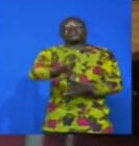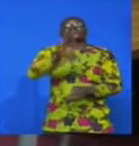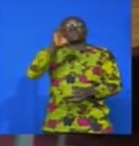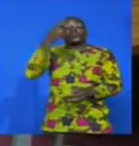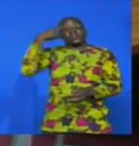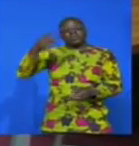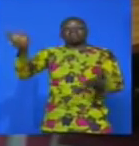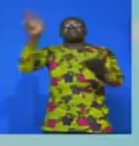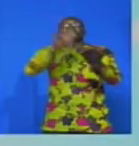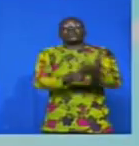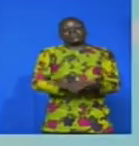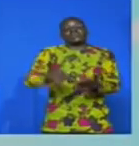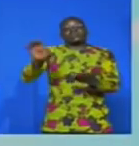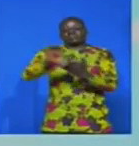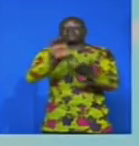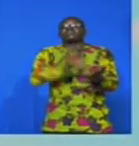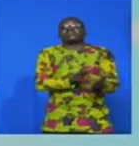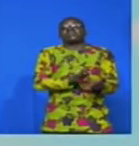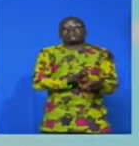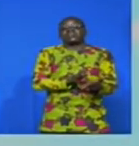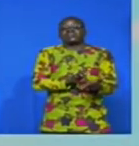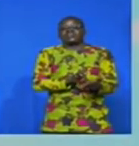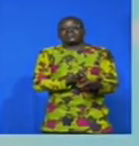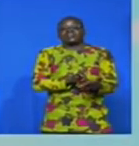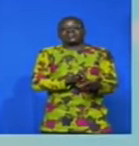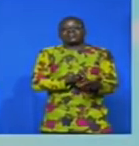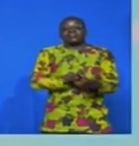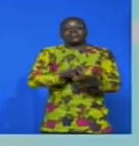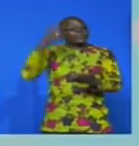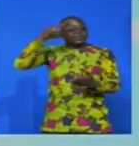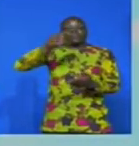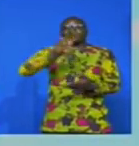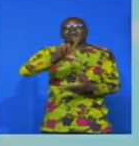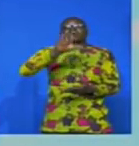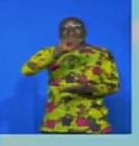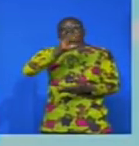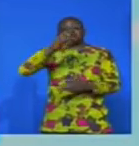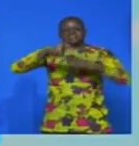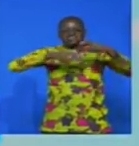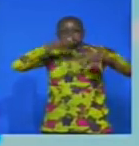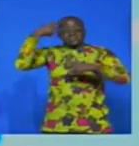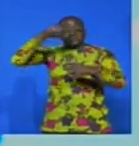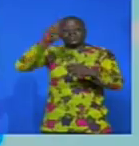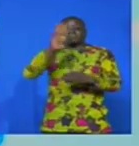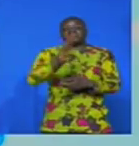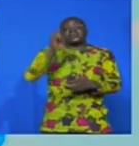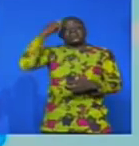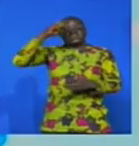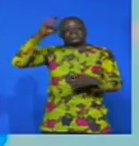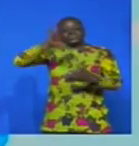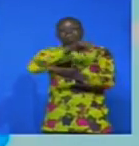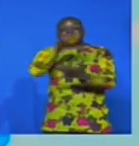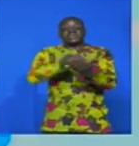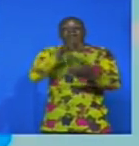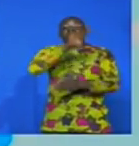valider le processus. Le laboratoire mobile de niveau de sécurité biologique du centre Muras de Bobo-Dioulasso